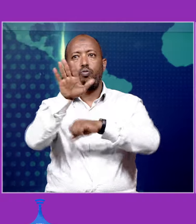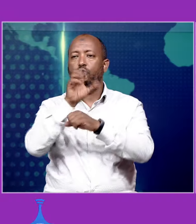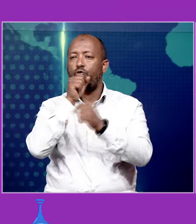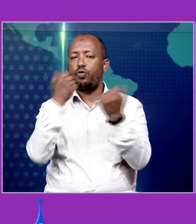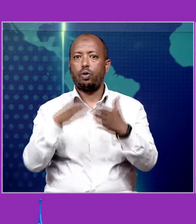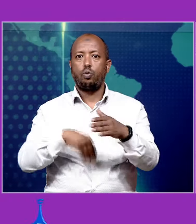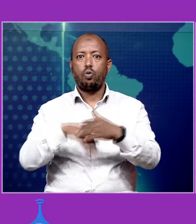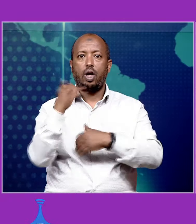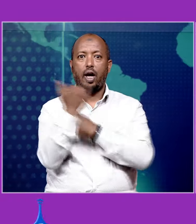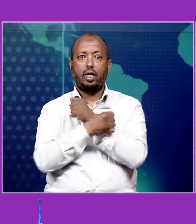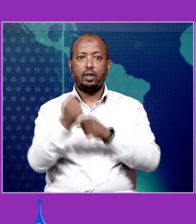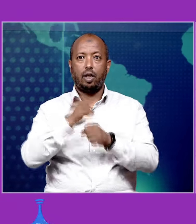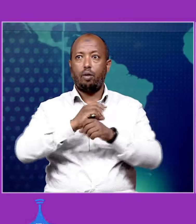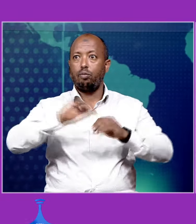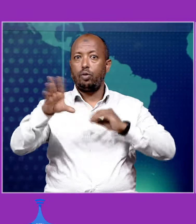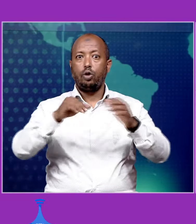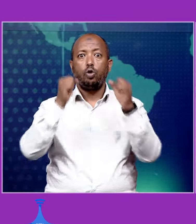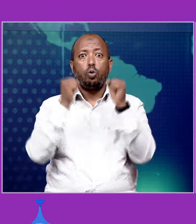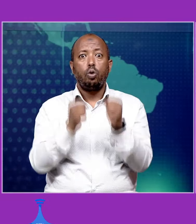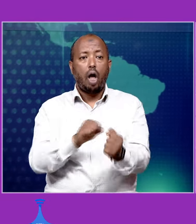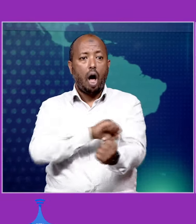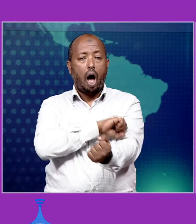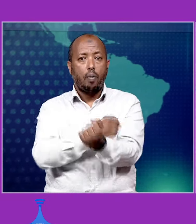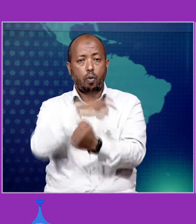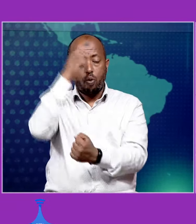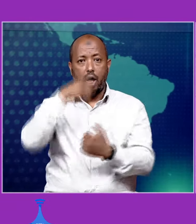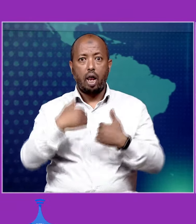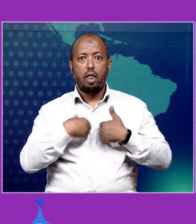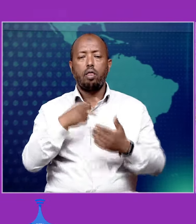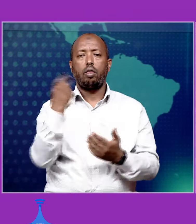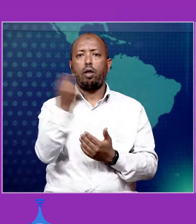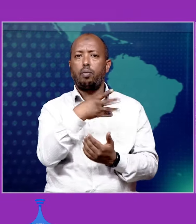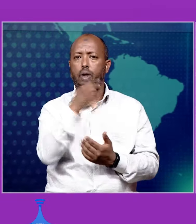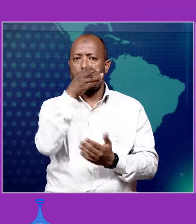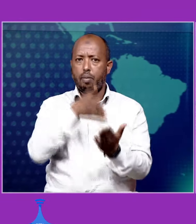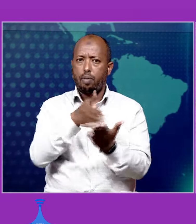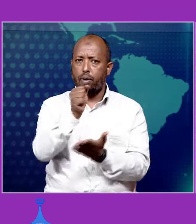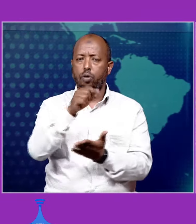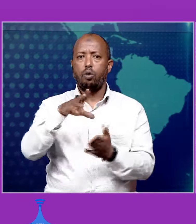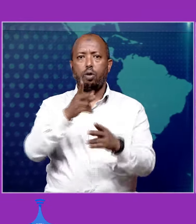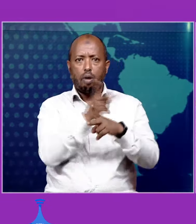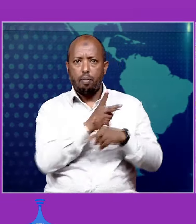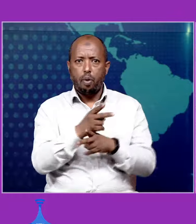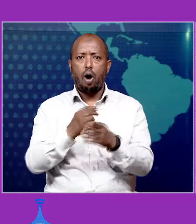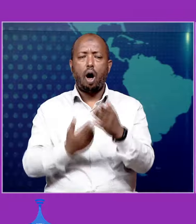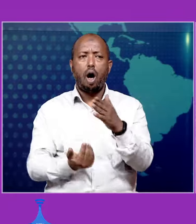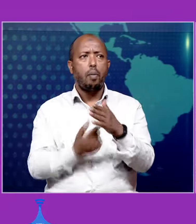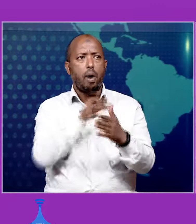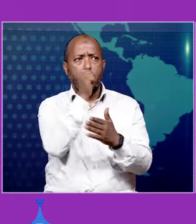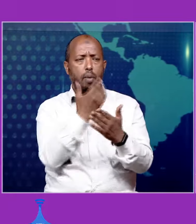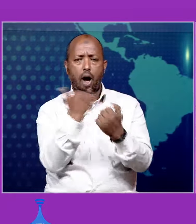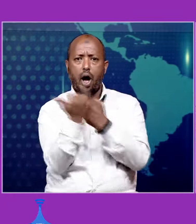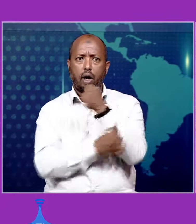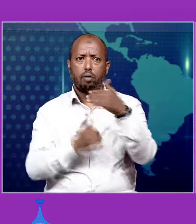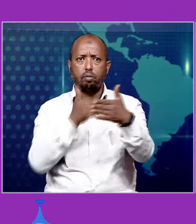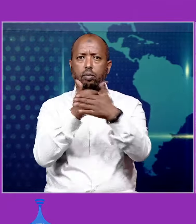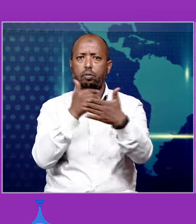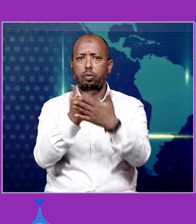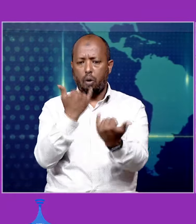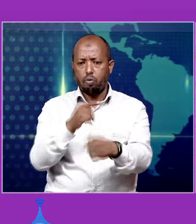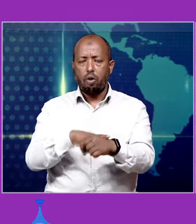سراسر مریت کلوتی الله چوزی گوچن تکمن نام بتاچو تکبرو و دوچن دیرو کدادیس مد درش هاجر اتگر